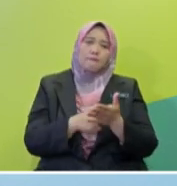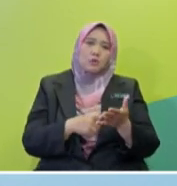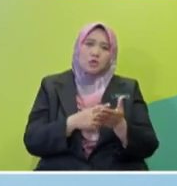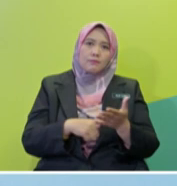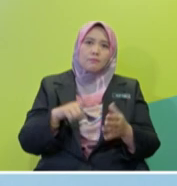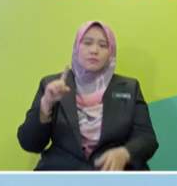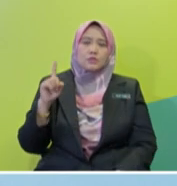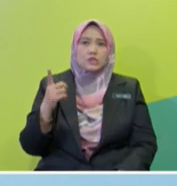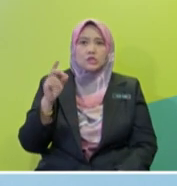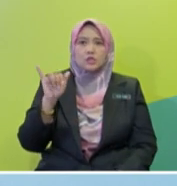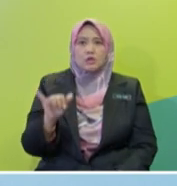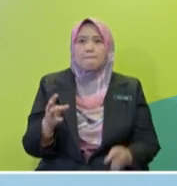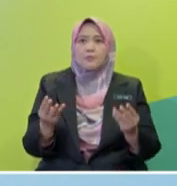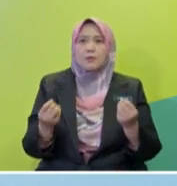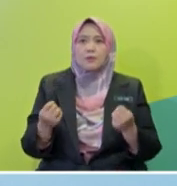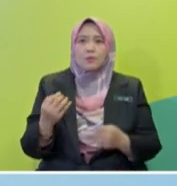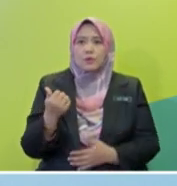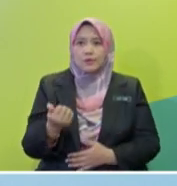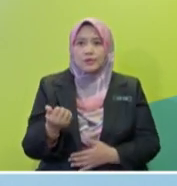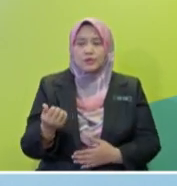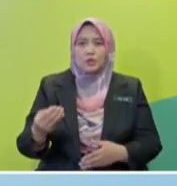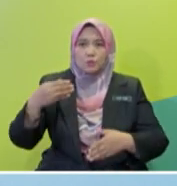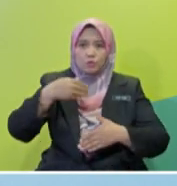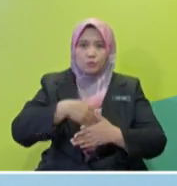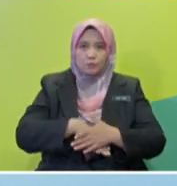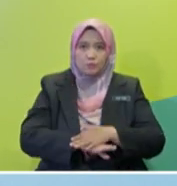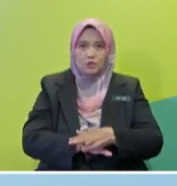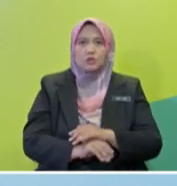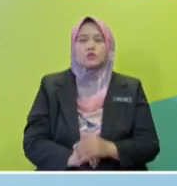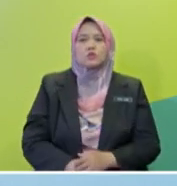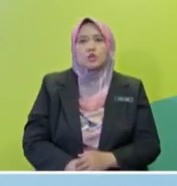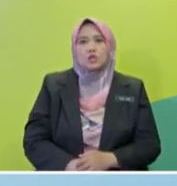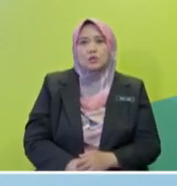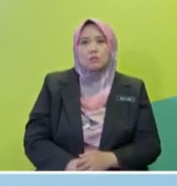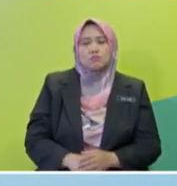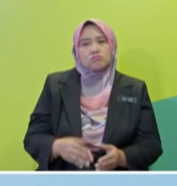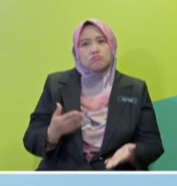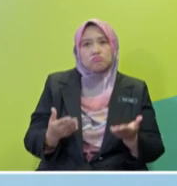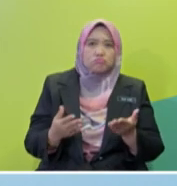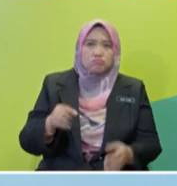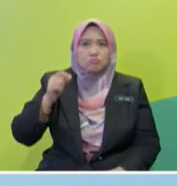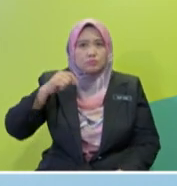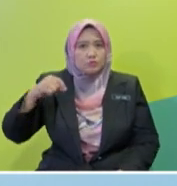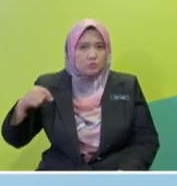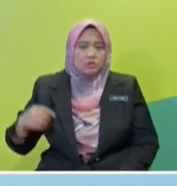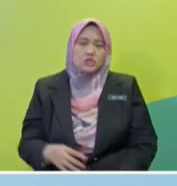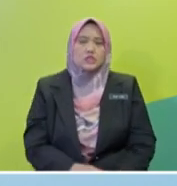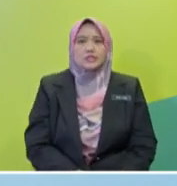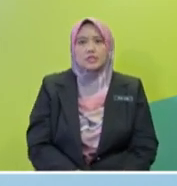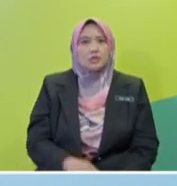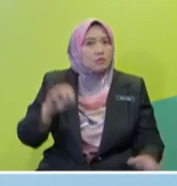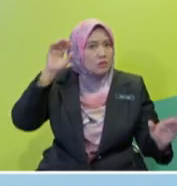raja dan juga malu yang kita tidak sampai kayaknya kita tidak masukkan ke dalam kita akan